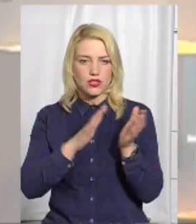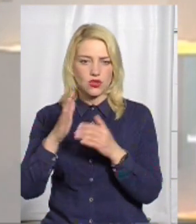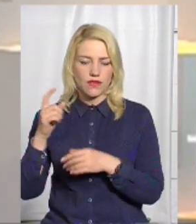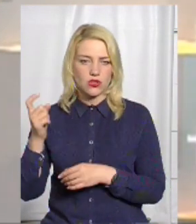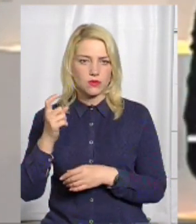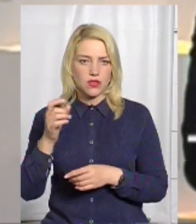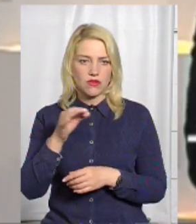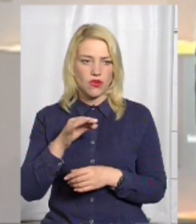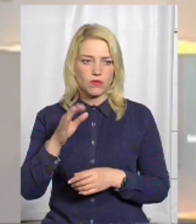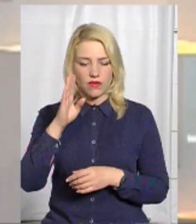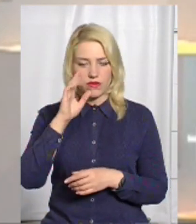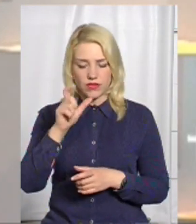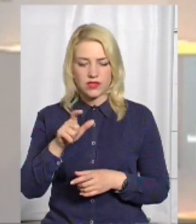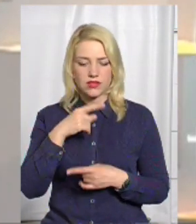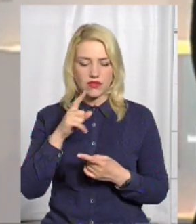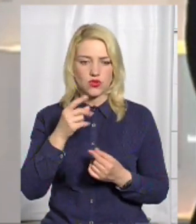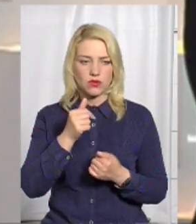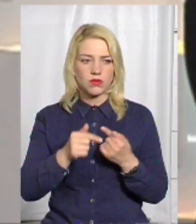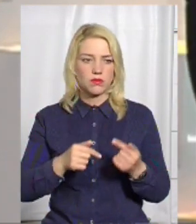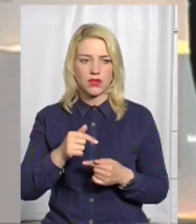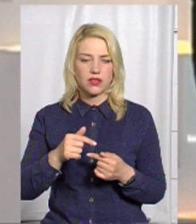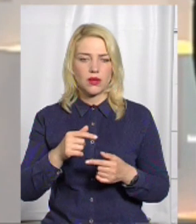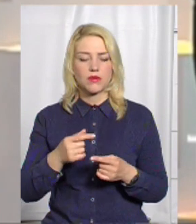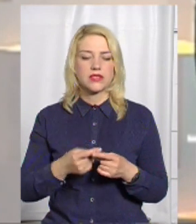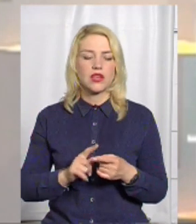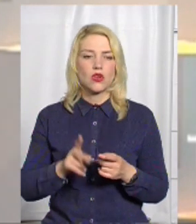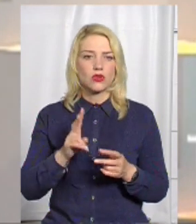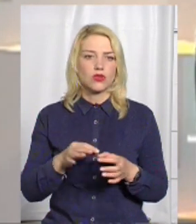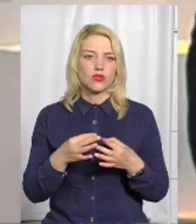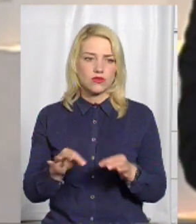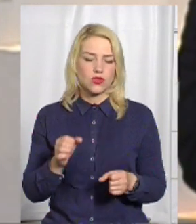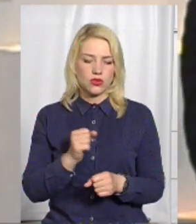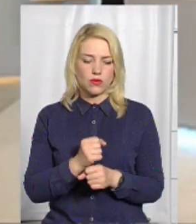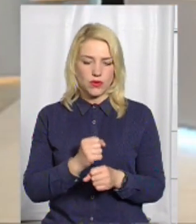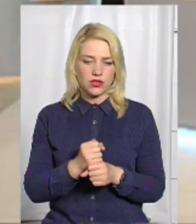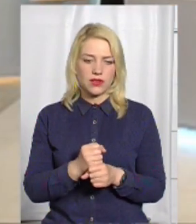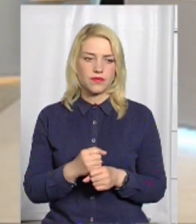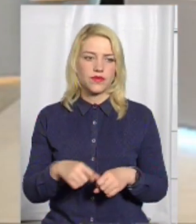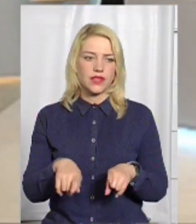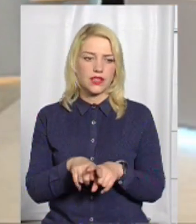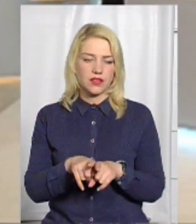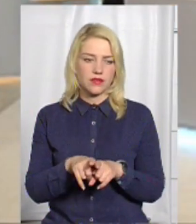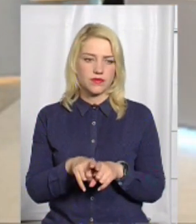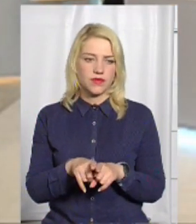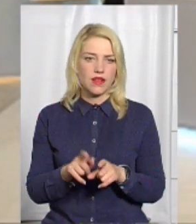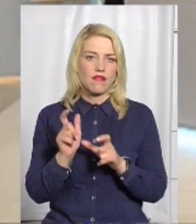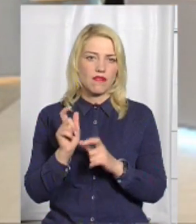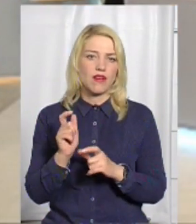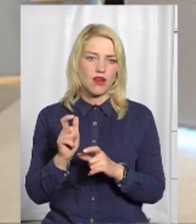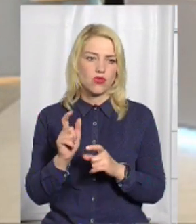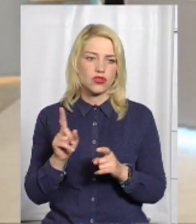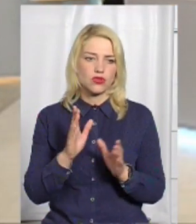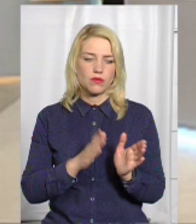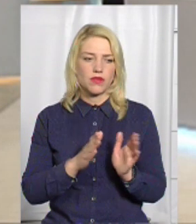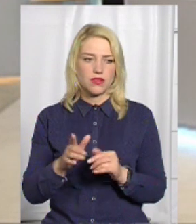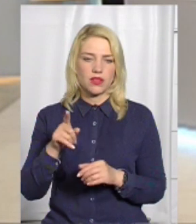це просто підприємець, якому дозволили зробити в рекреаційній зоні такий вагончик для того, щоб навести